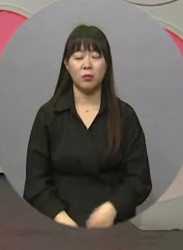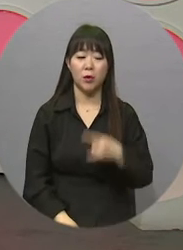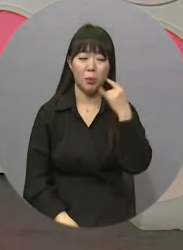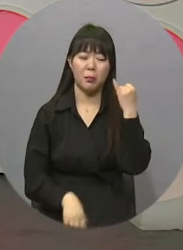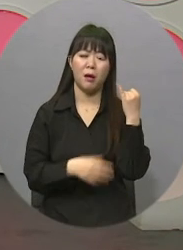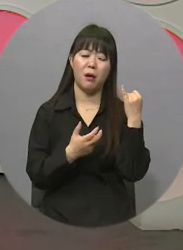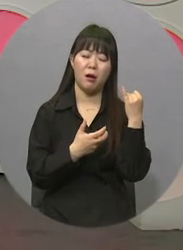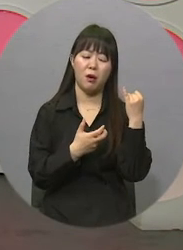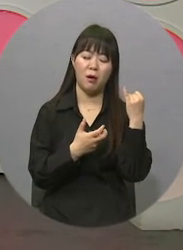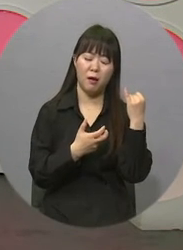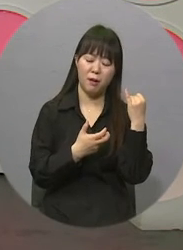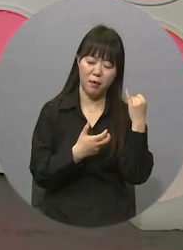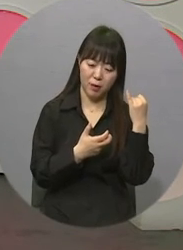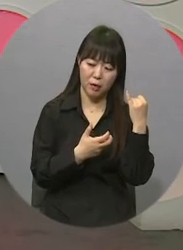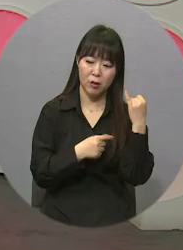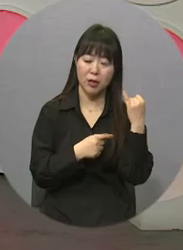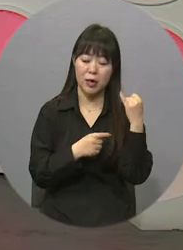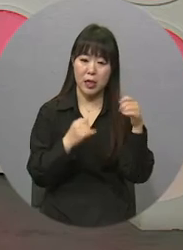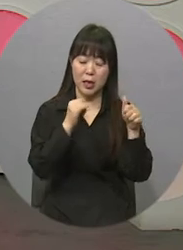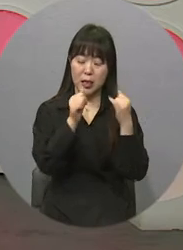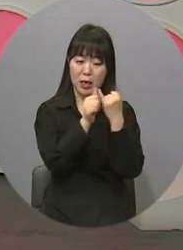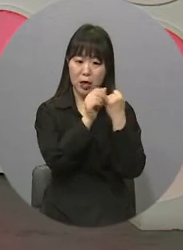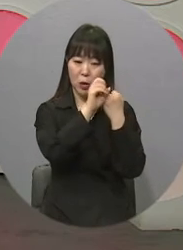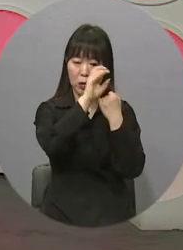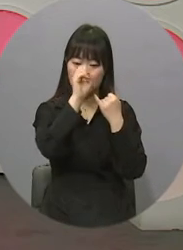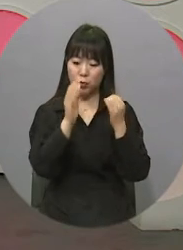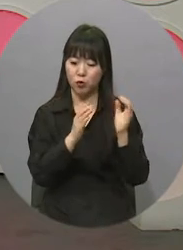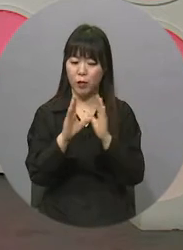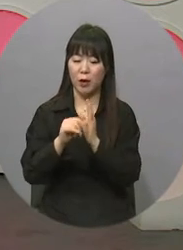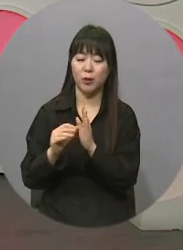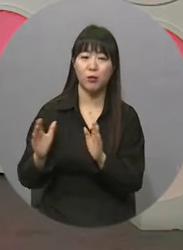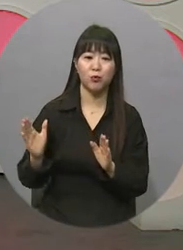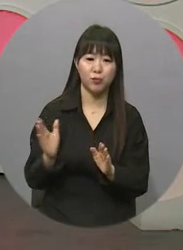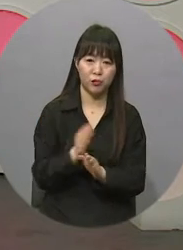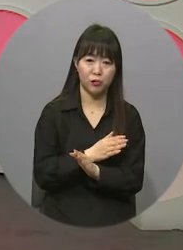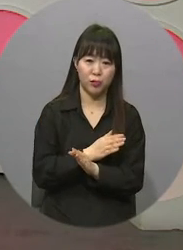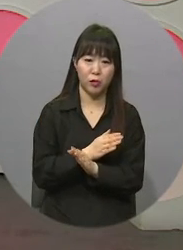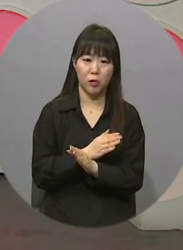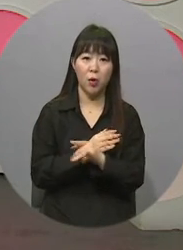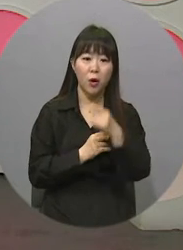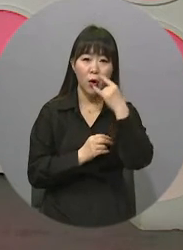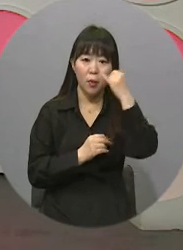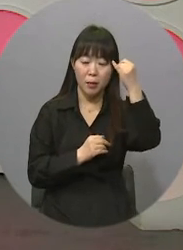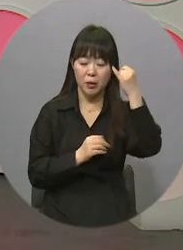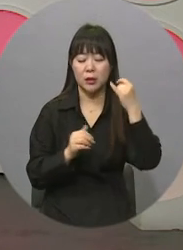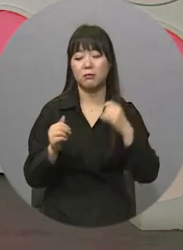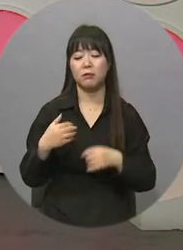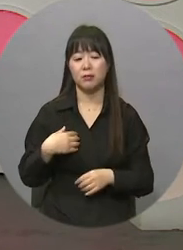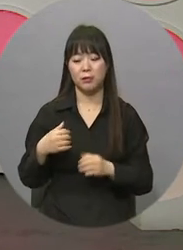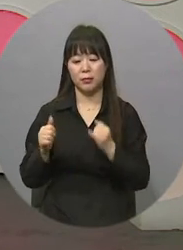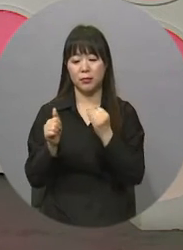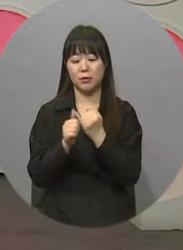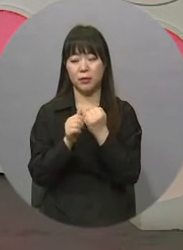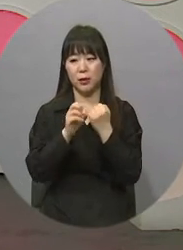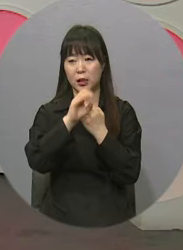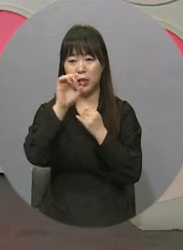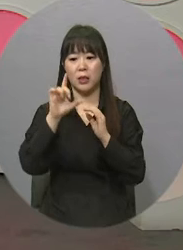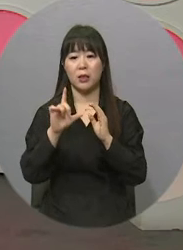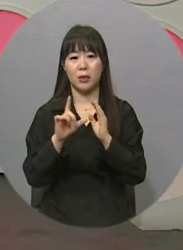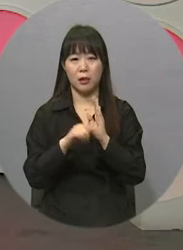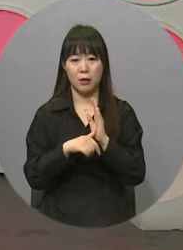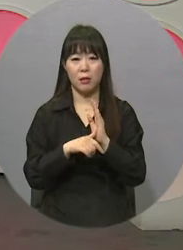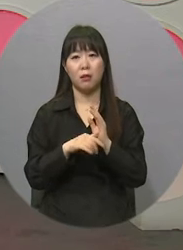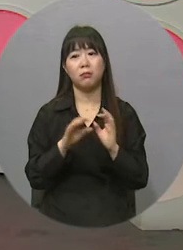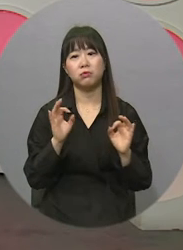아프기 시작한 건 결혼식을 준비하면서부터였는데, 엄마는 결혼식 날에